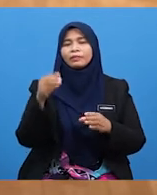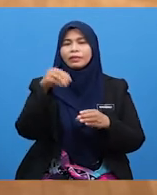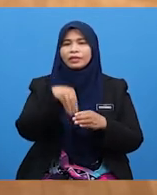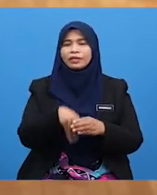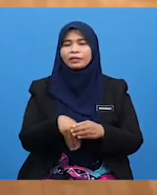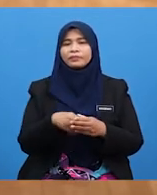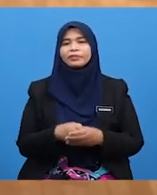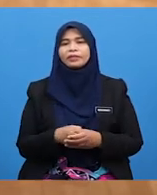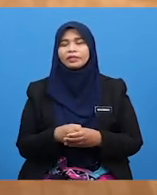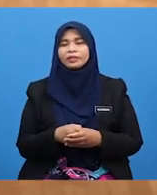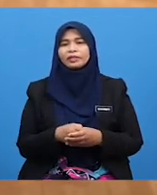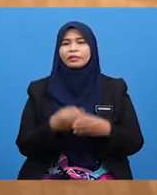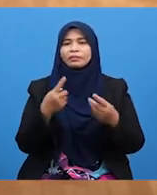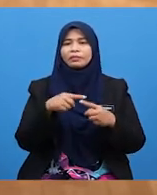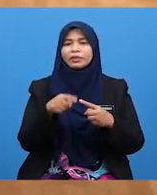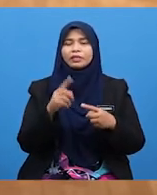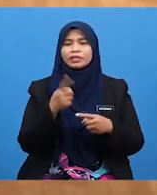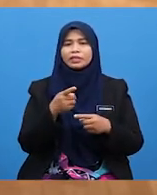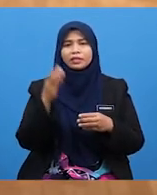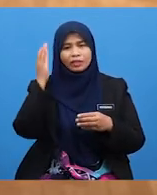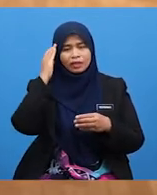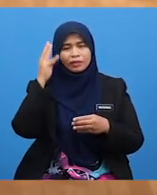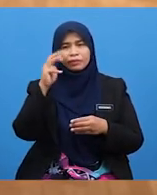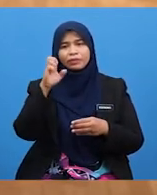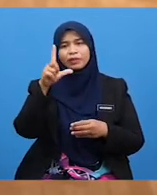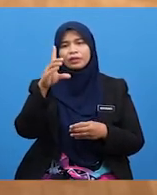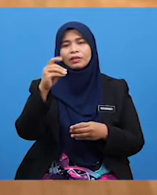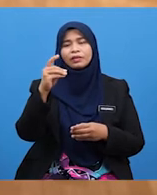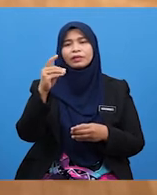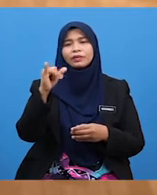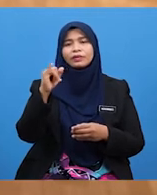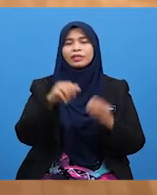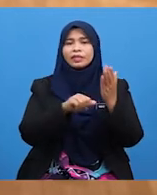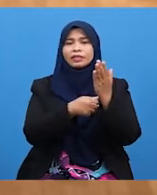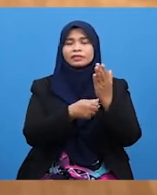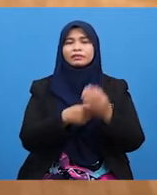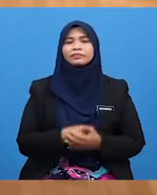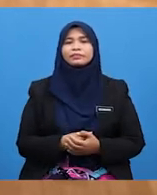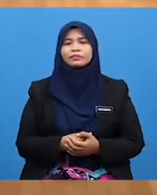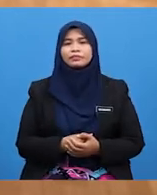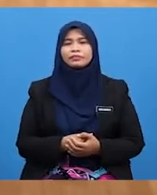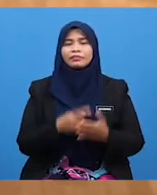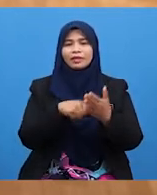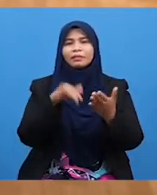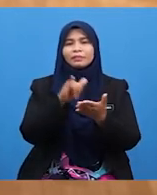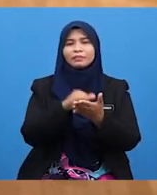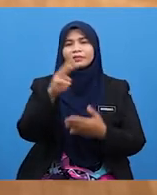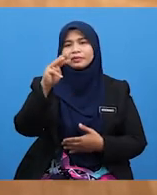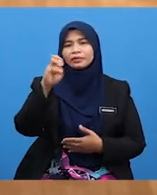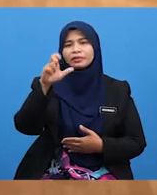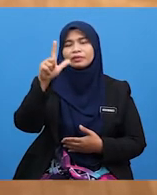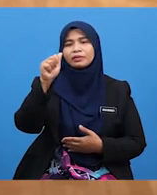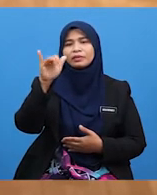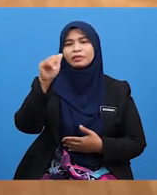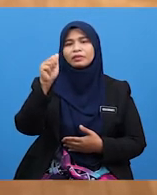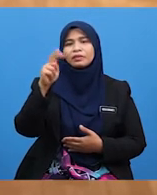Jika kita dah tahu melodi asasnya, kita boleh pergi ke teknik yang seterusnya, iaitu melayang. Apa itu melayang?